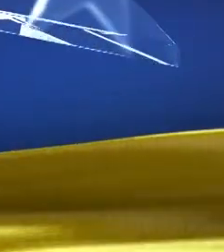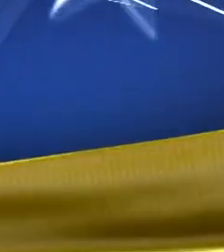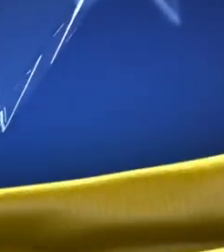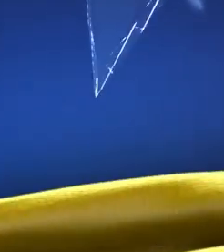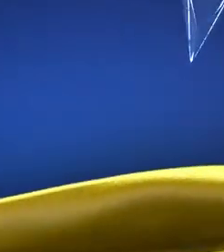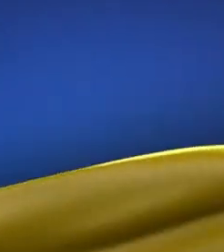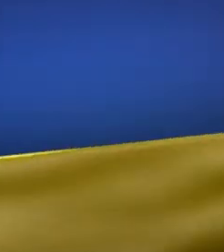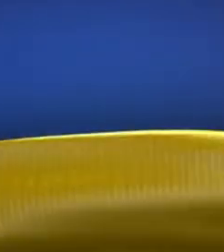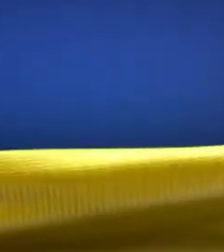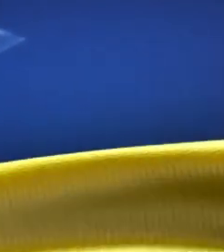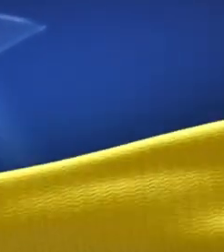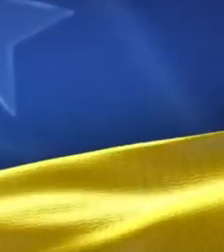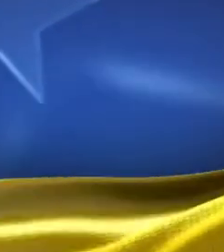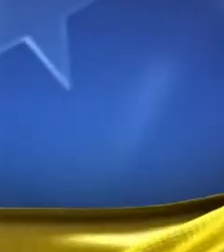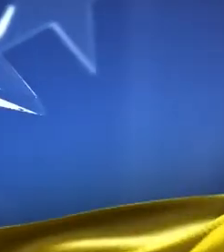Lokalni izbori